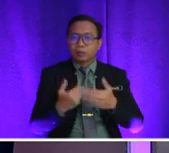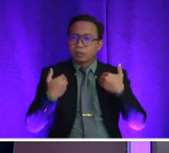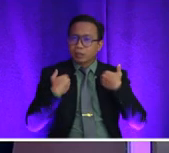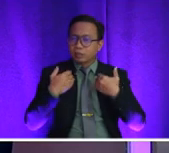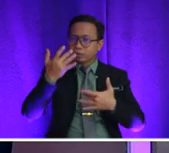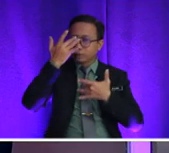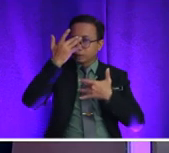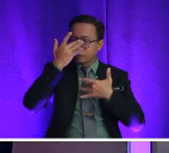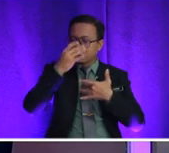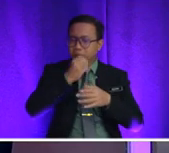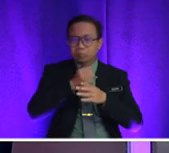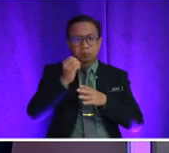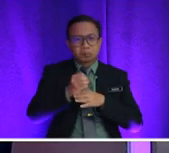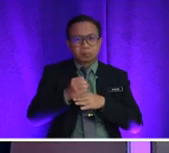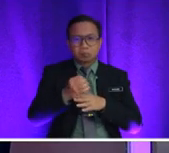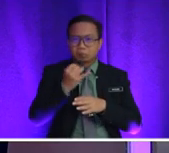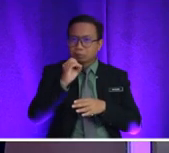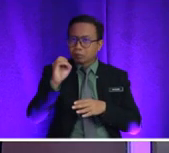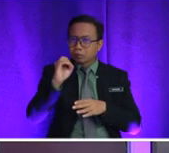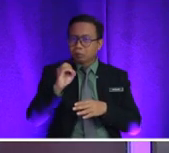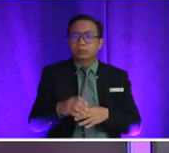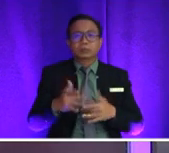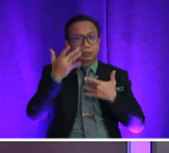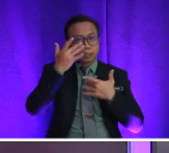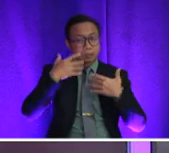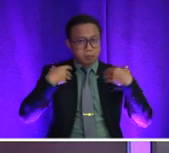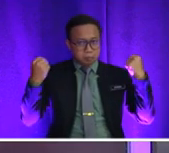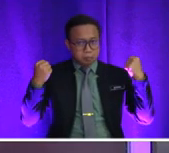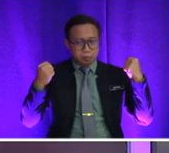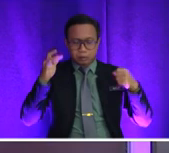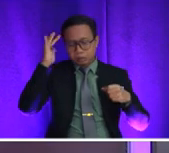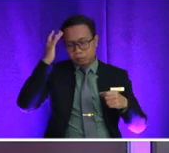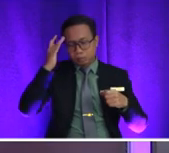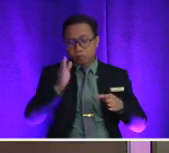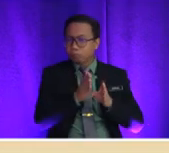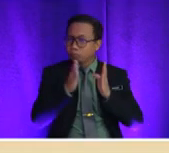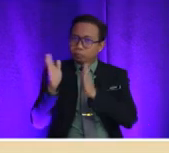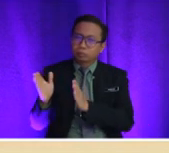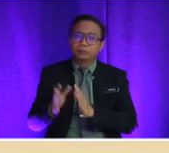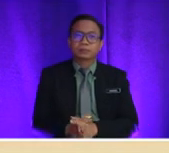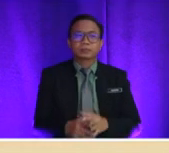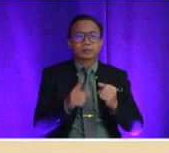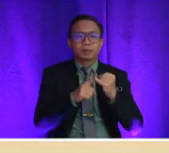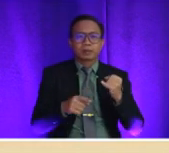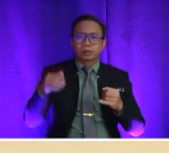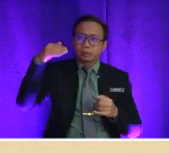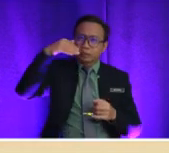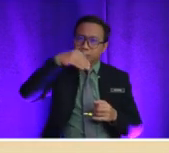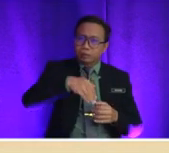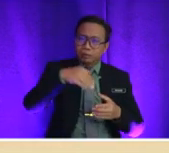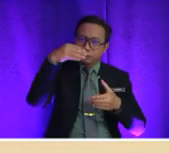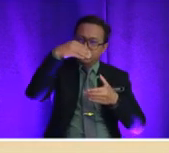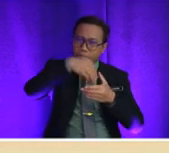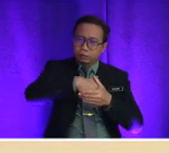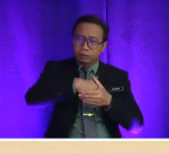sama ada dia sakit ataupun sehat ya sebenarnya itu tandanya kan dan aktif sekali mencelup mata yang digunakan dengan